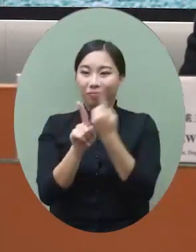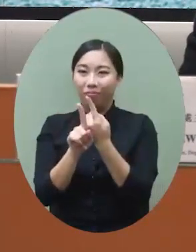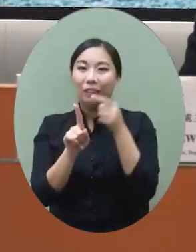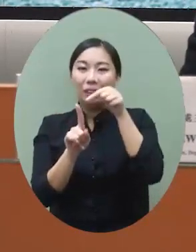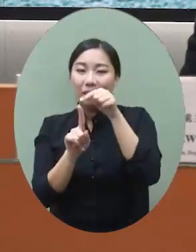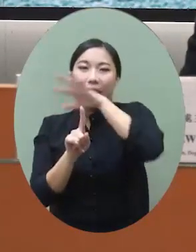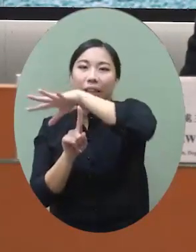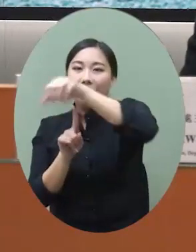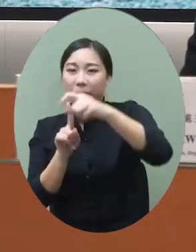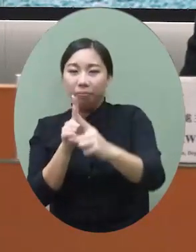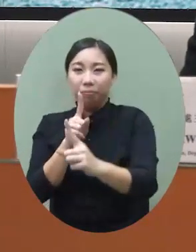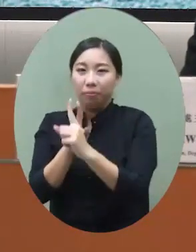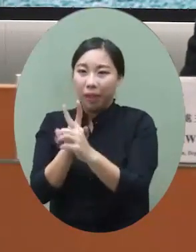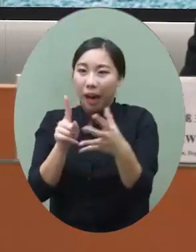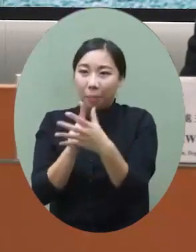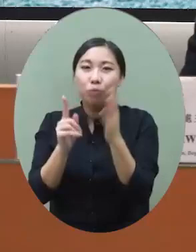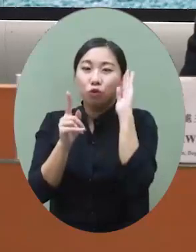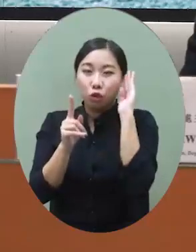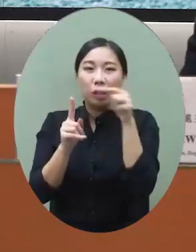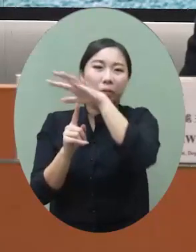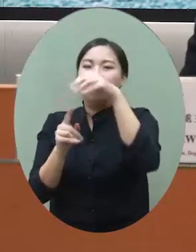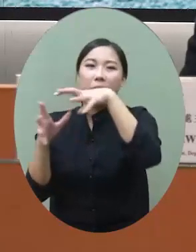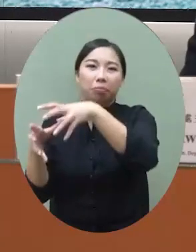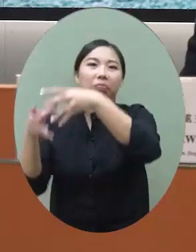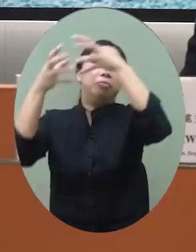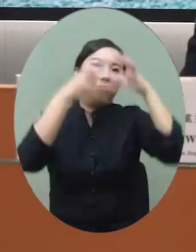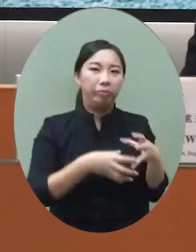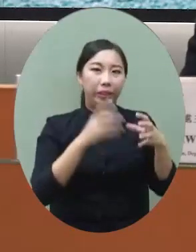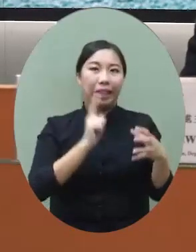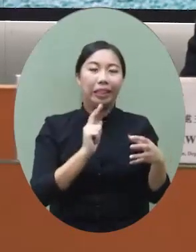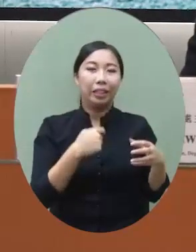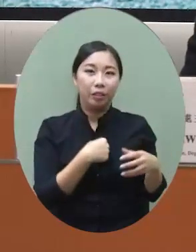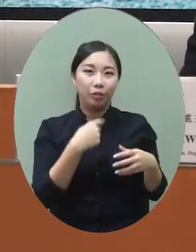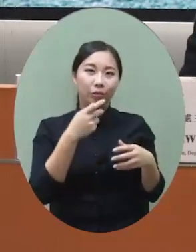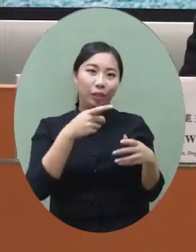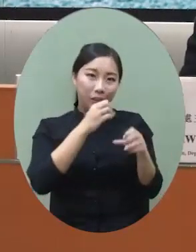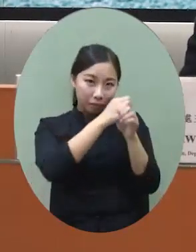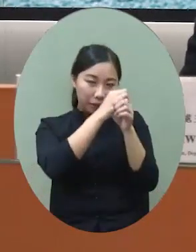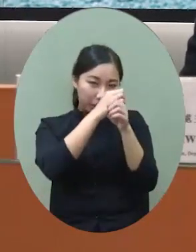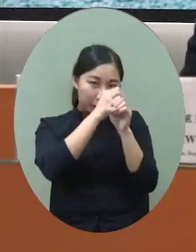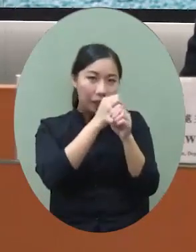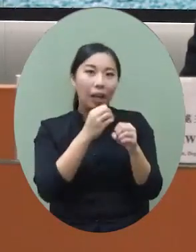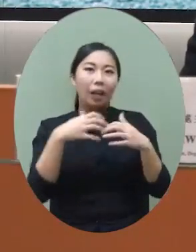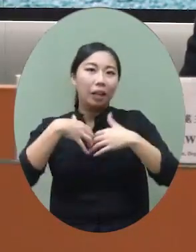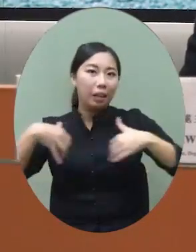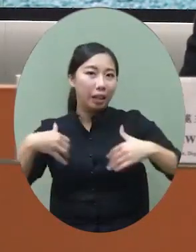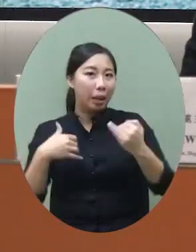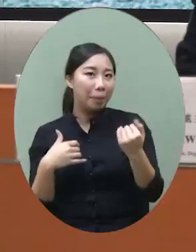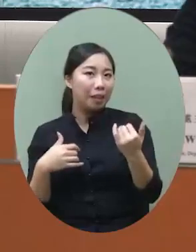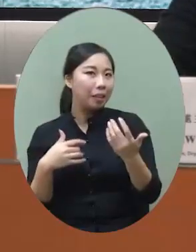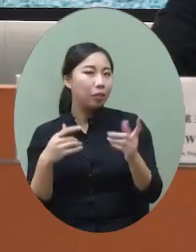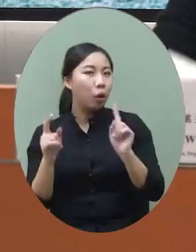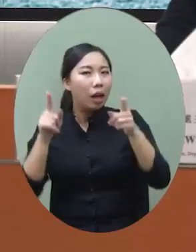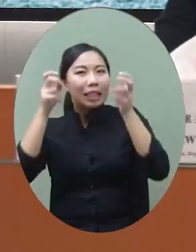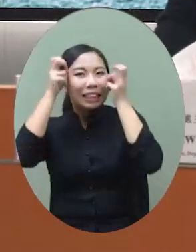接觸者嘅同住密切接觸者都係一定要檢測啊？定係話只係一個即係單純一個建議咁樣咧？第三條